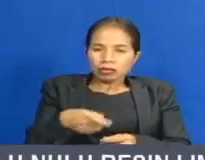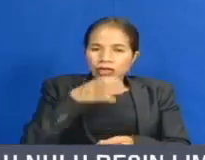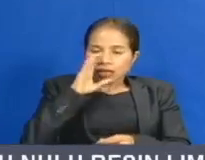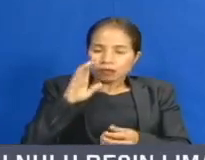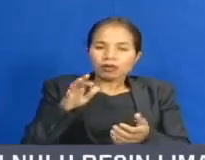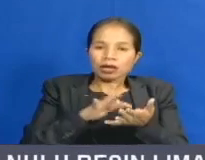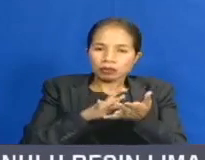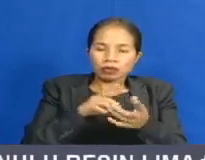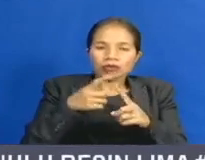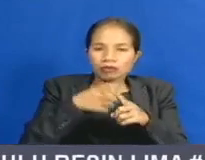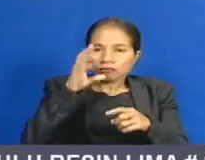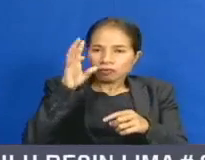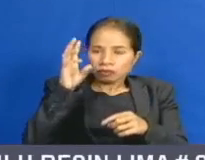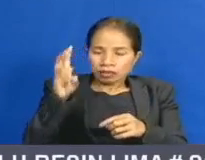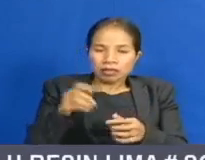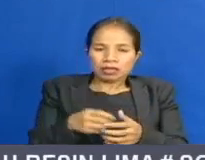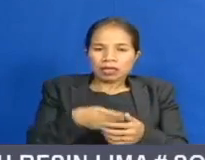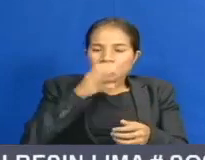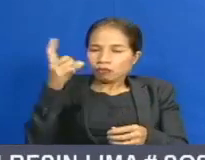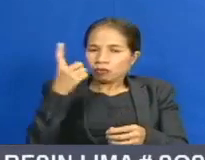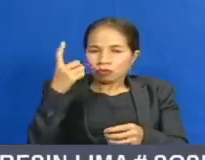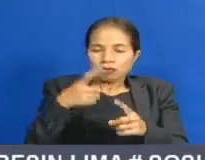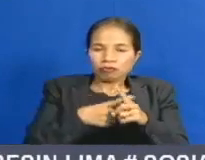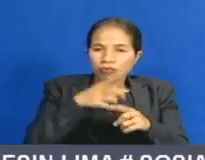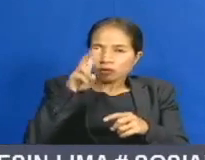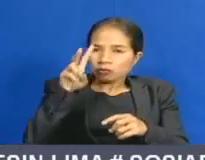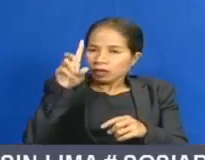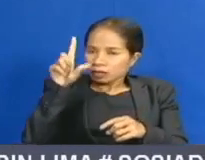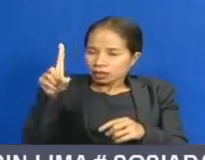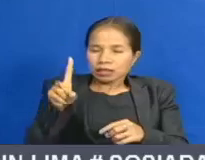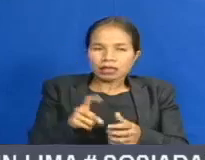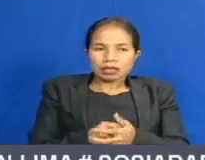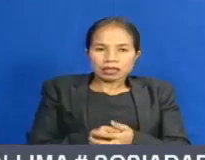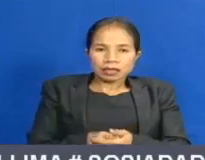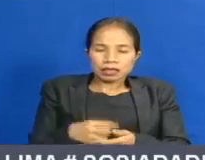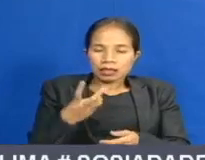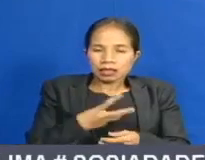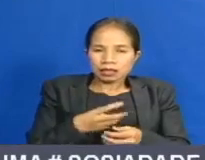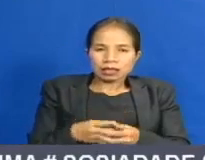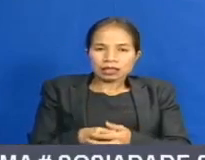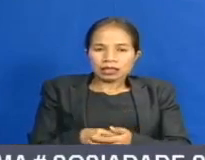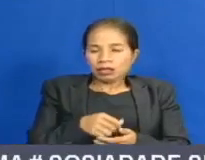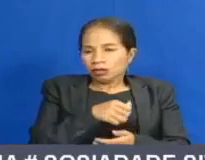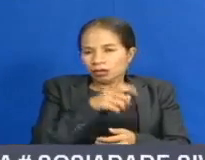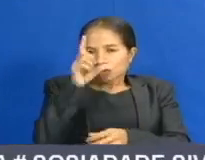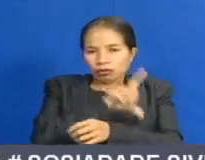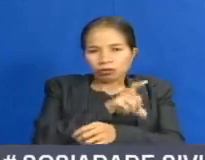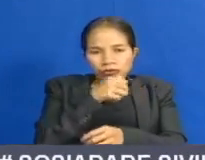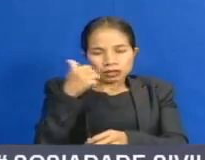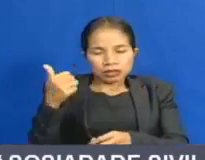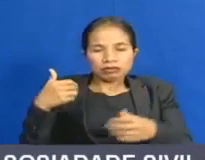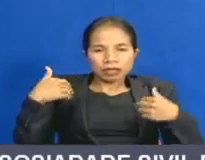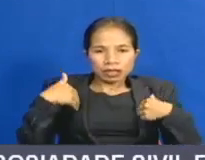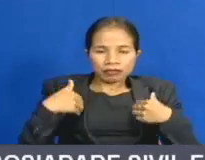kompletu ba fulang nein. Hemo dit ba fulang rua dit, ko fulang ida dit. Antau, ita se lorong rumah, si heta resistensia, nebe